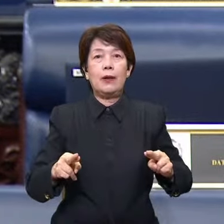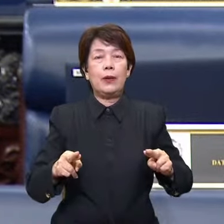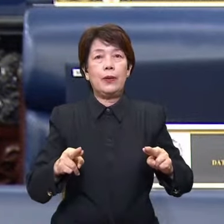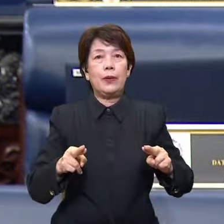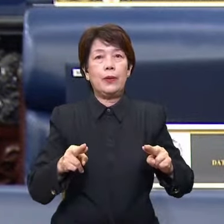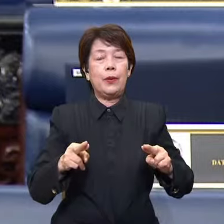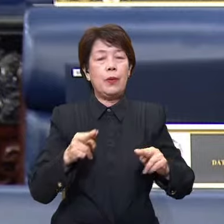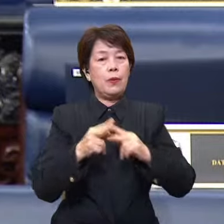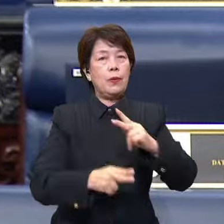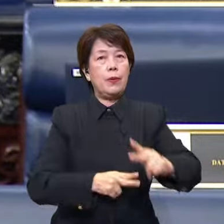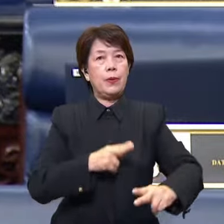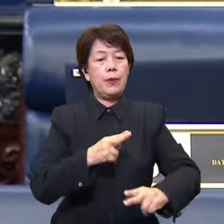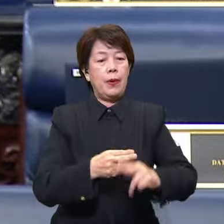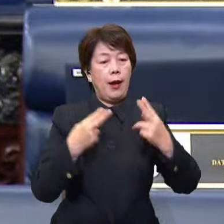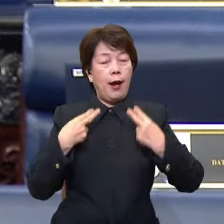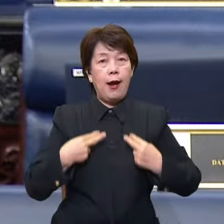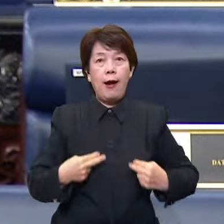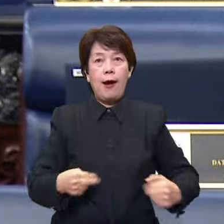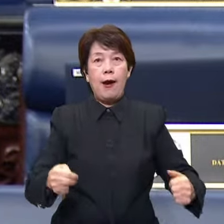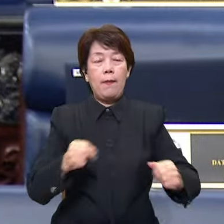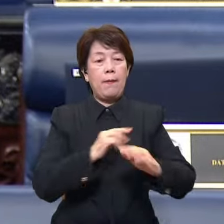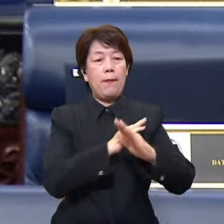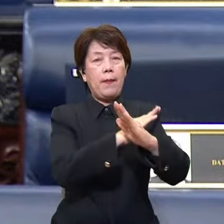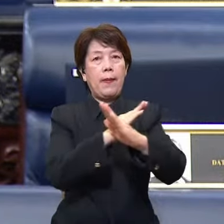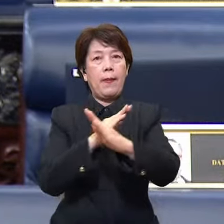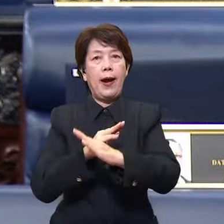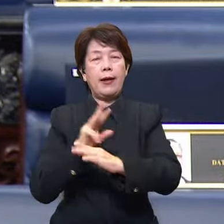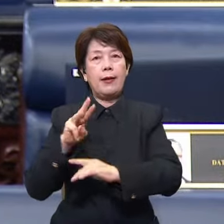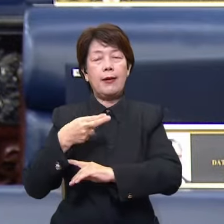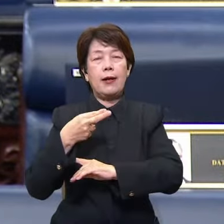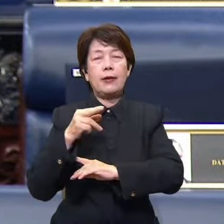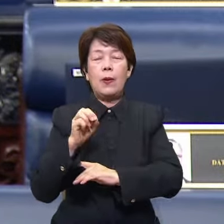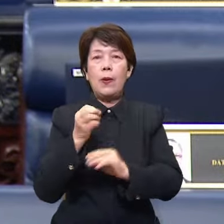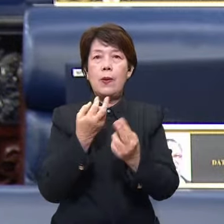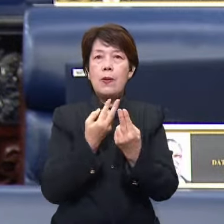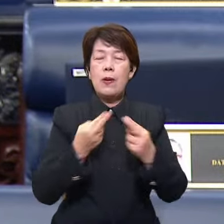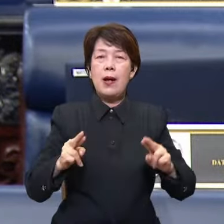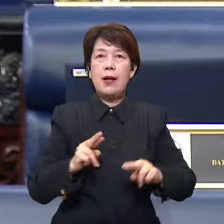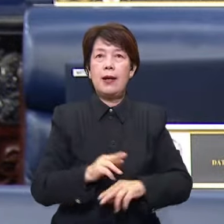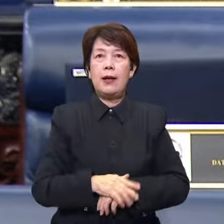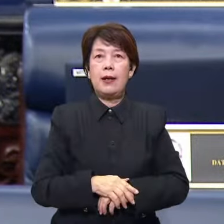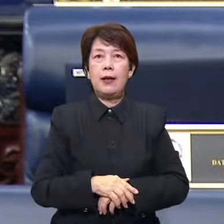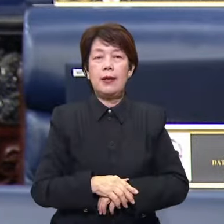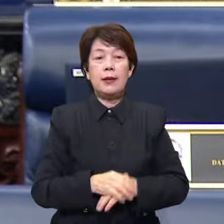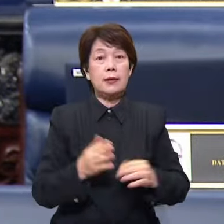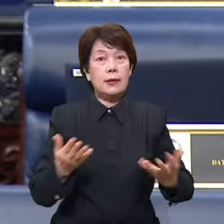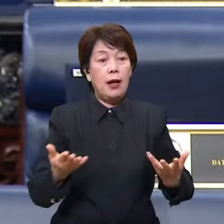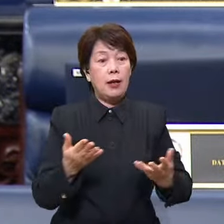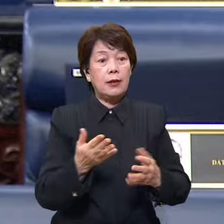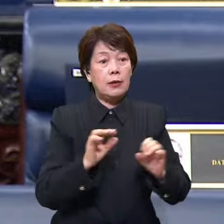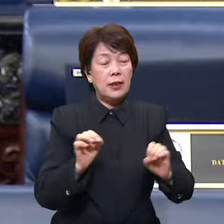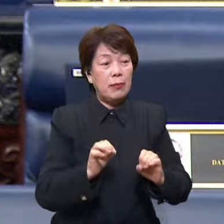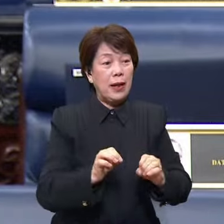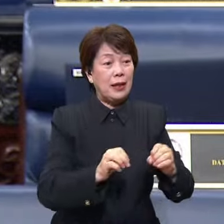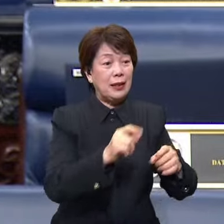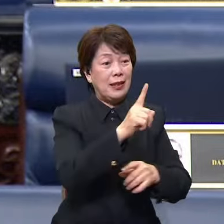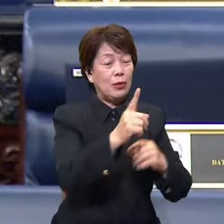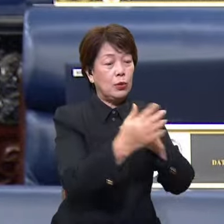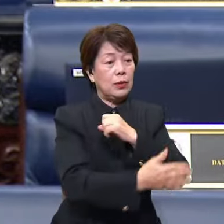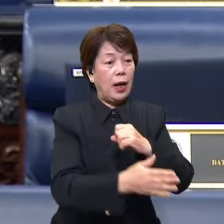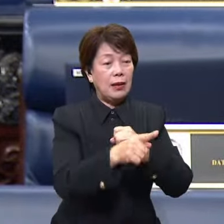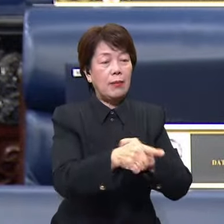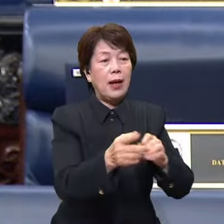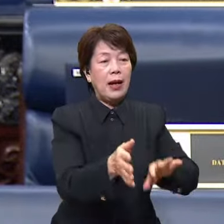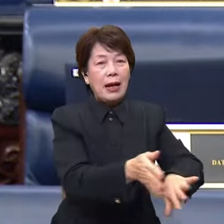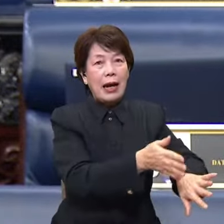health coverage, mantra yang digunakan oleh WHO, maknanya dengan tidak meninggalkan sesiapa pun dalam apa jua kalamiti